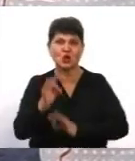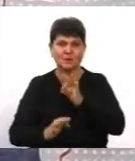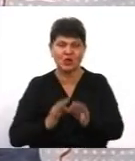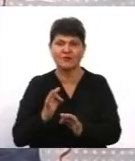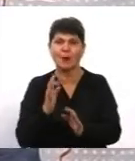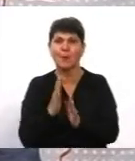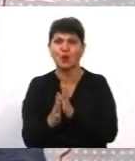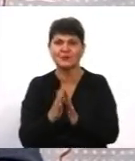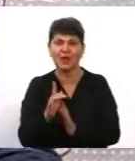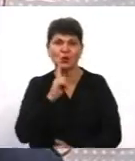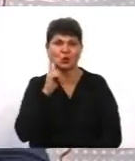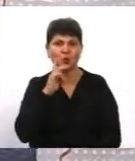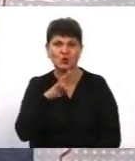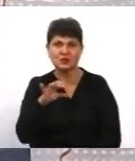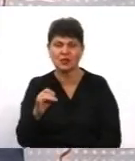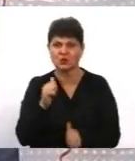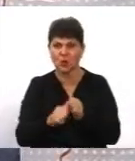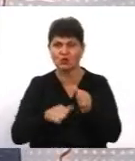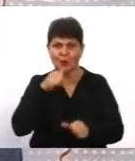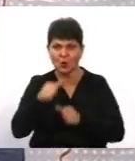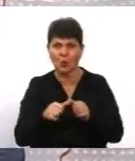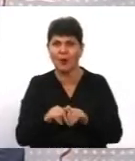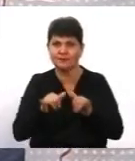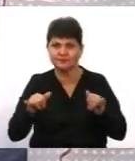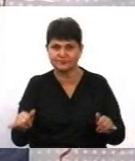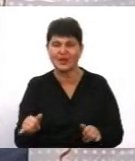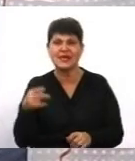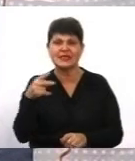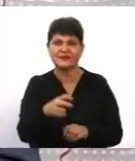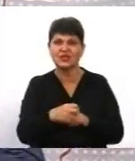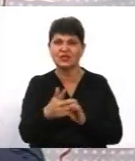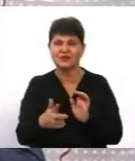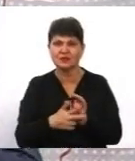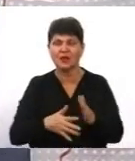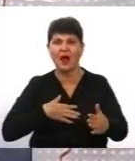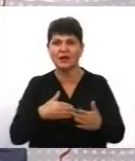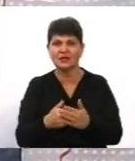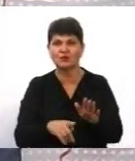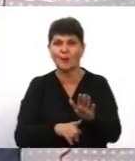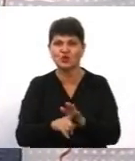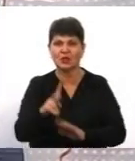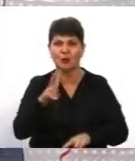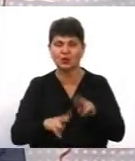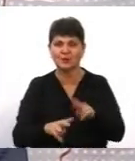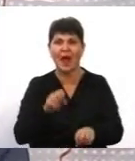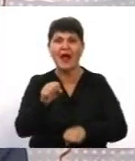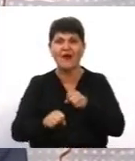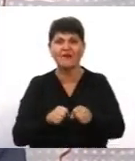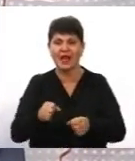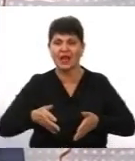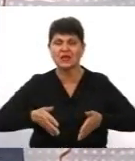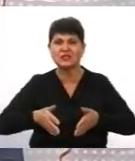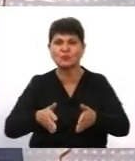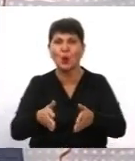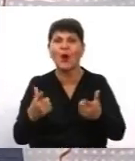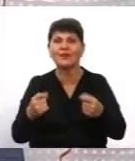виділеної велоінфраструктури. З 2018 року активно почали будувати велосмуги на проїжджій частині,